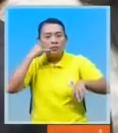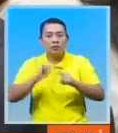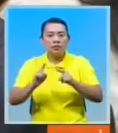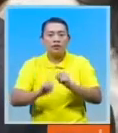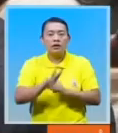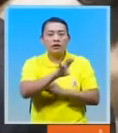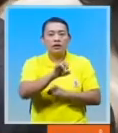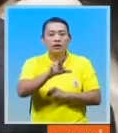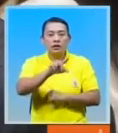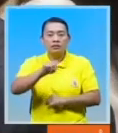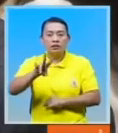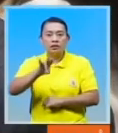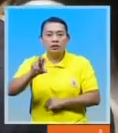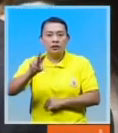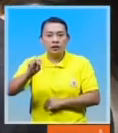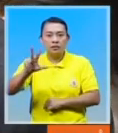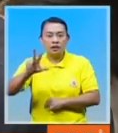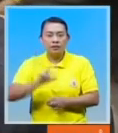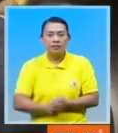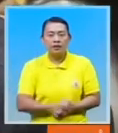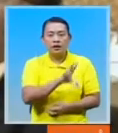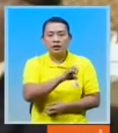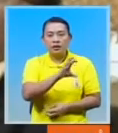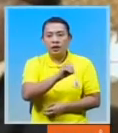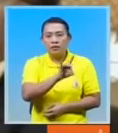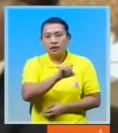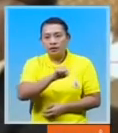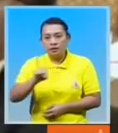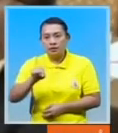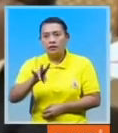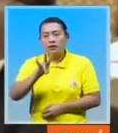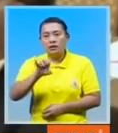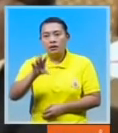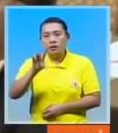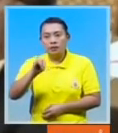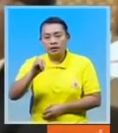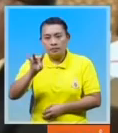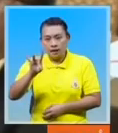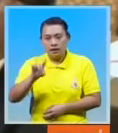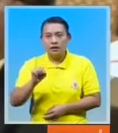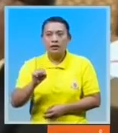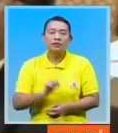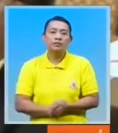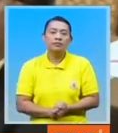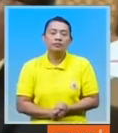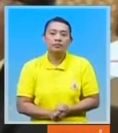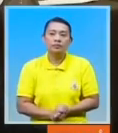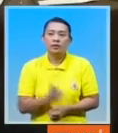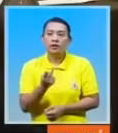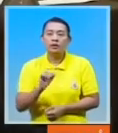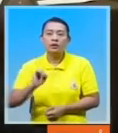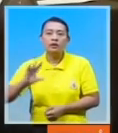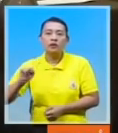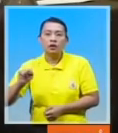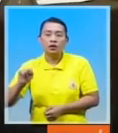ง733และ758ถึง788เมกะเฮิรตซ์นะครับภายหลังจากที่คณะรักษาความสงบแห่งชาติหรือคส